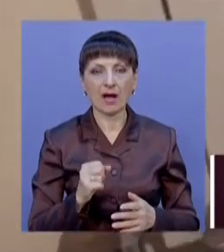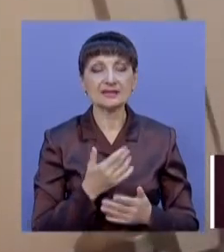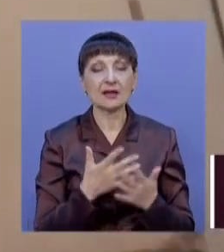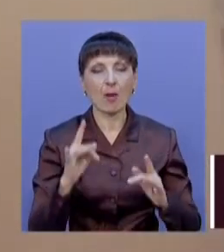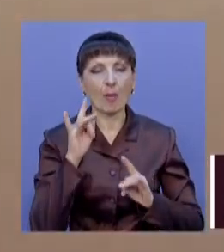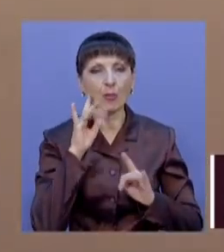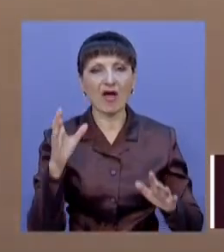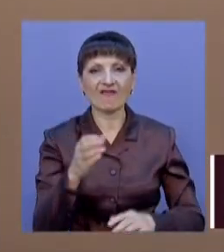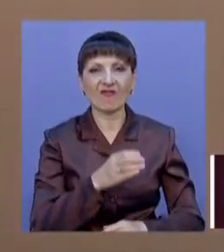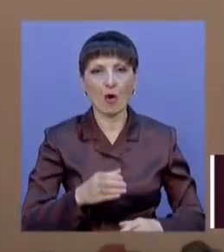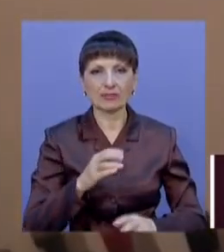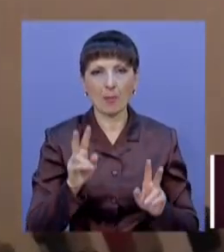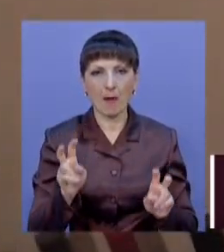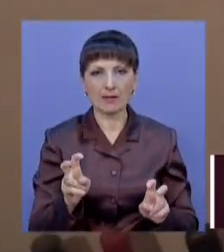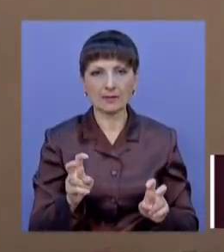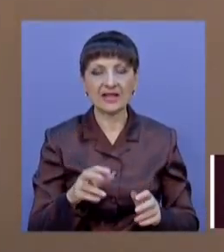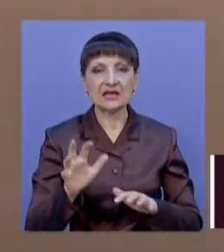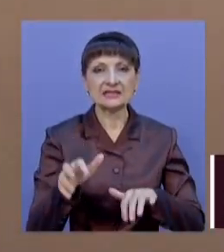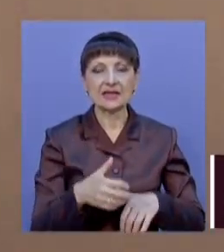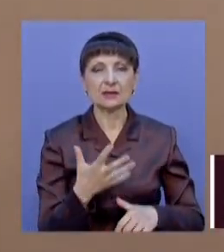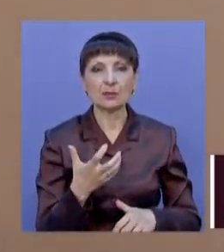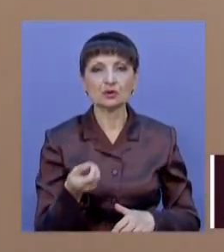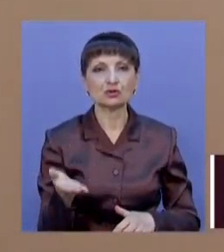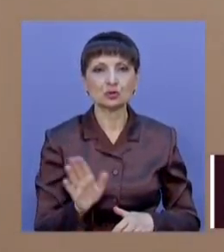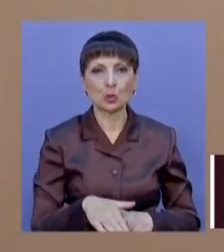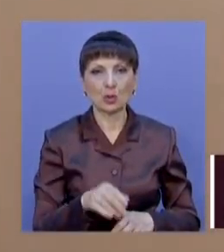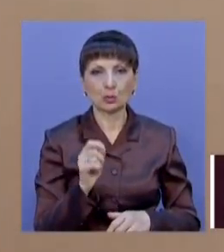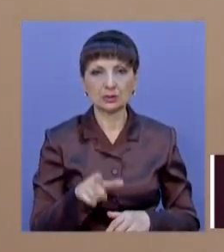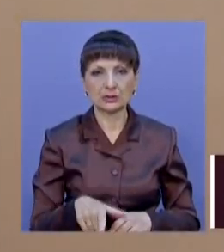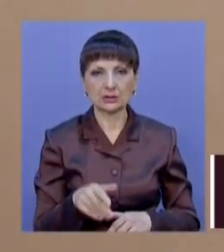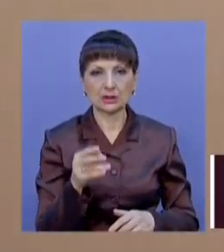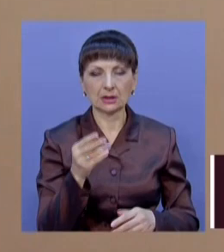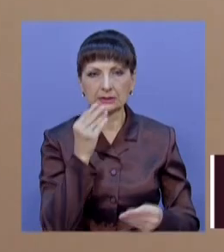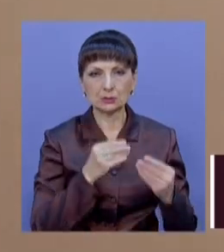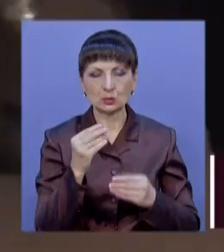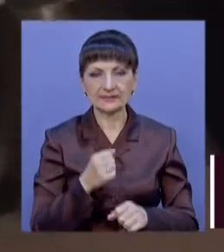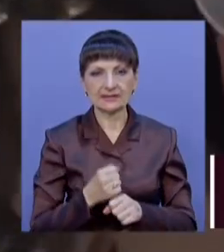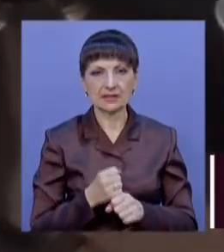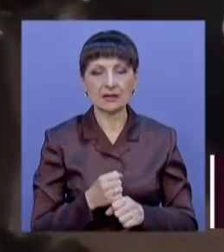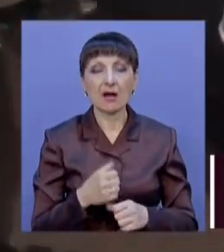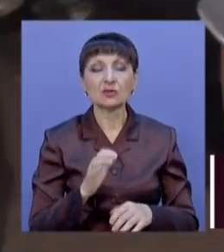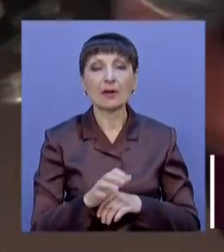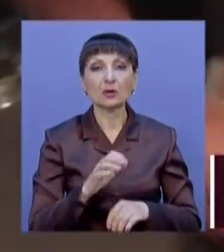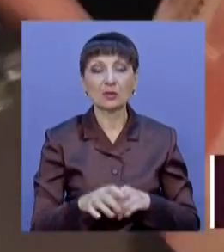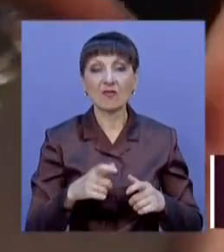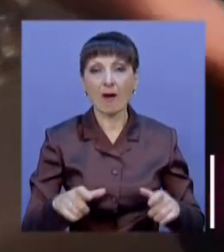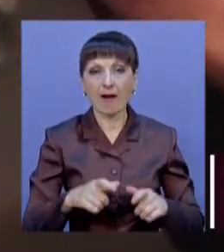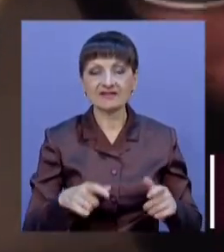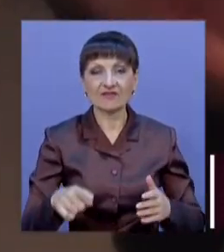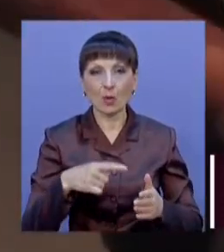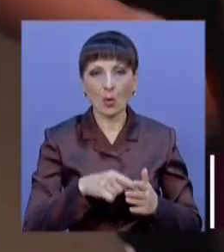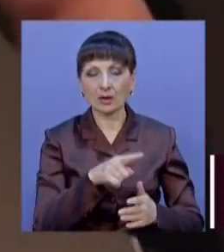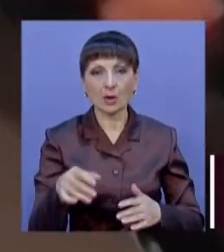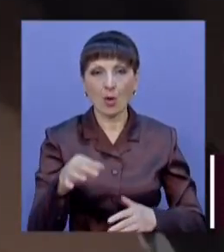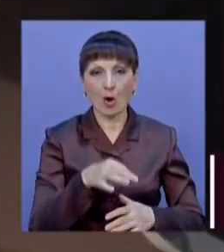популярных водочных марок изъяты были целых пятьсот бутылок контрафакта продукцию по данным следствия поставляли на прилавки магазинов города и